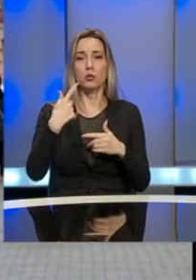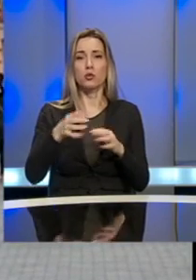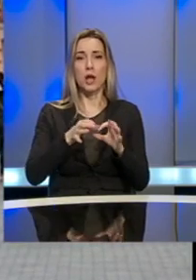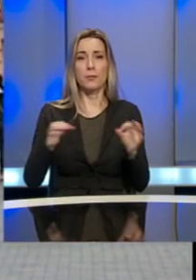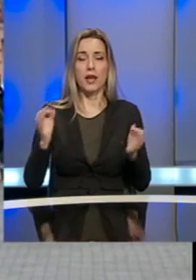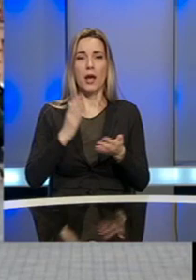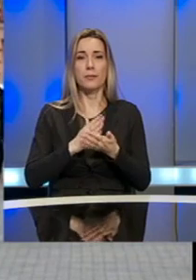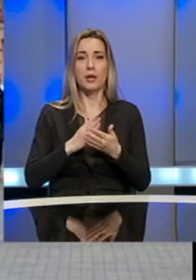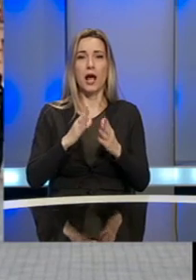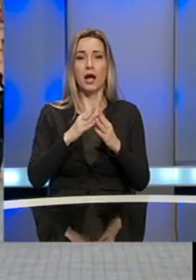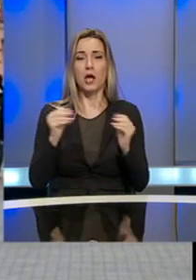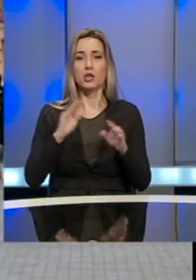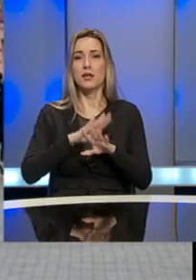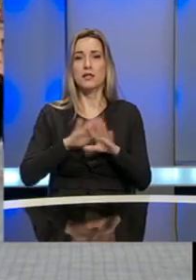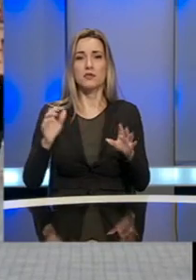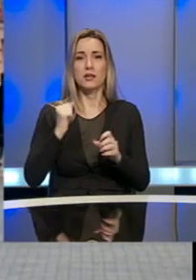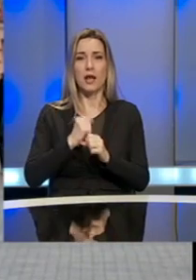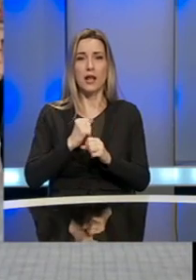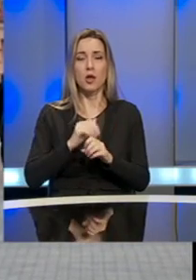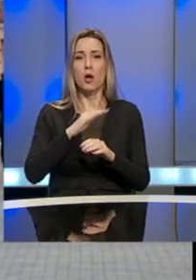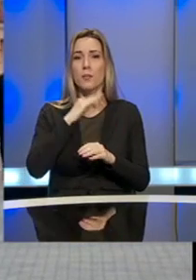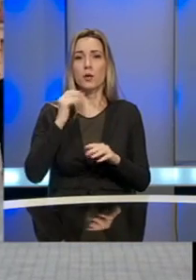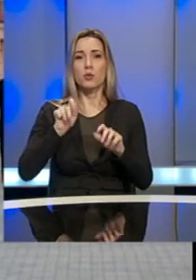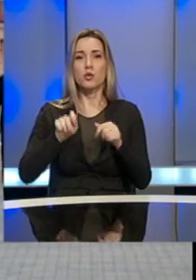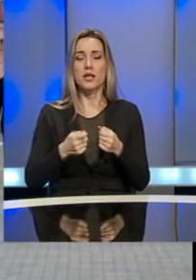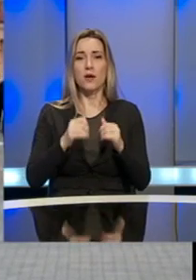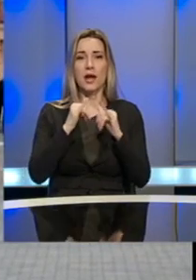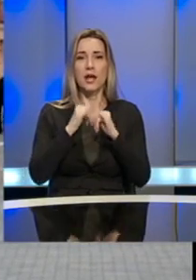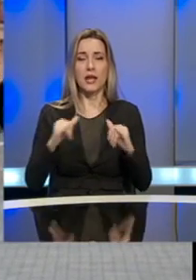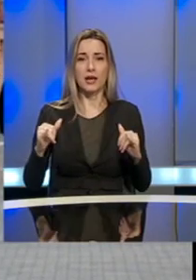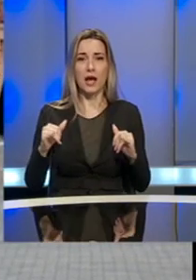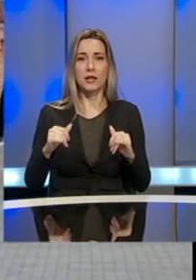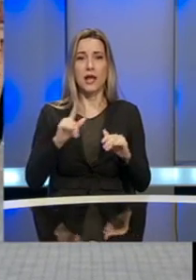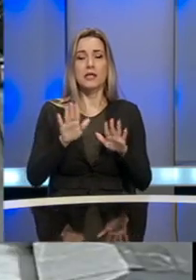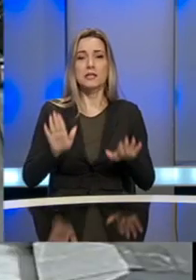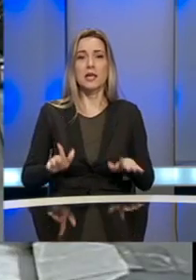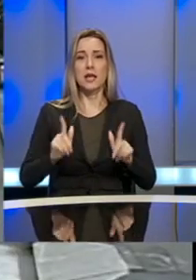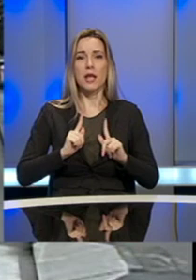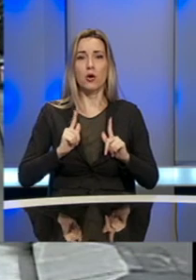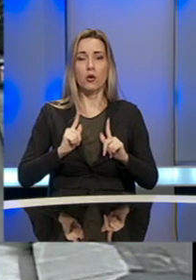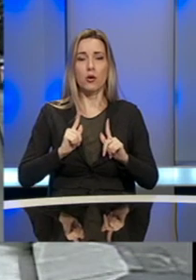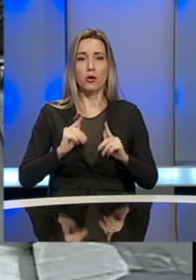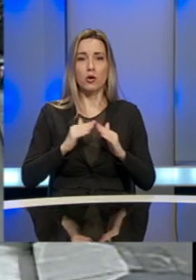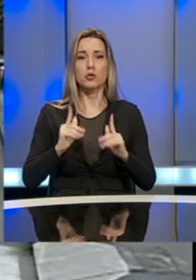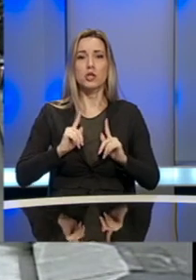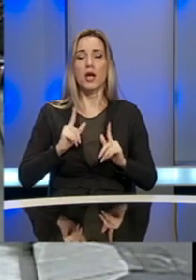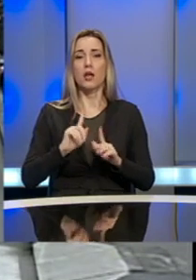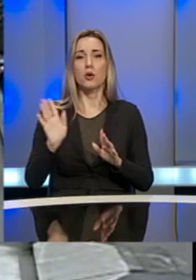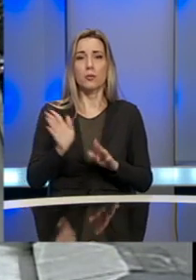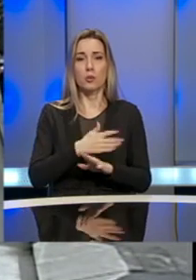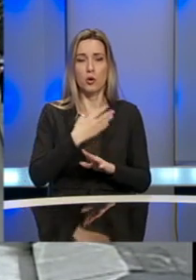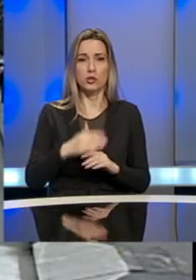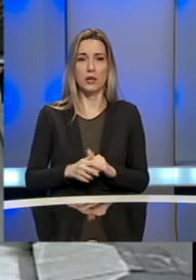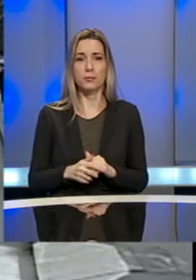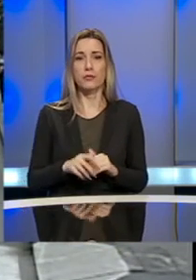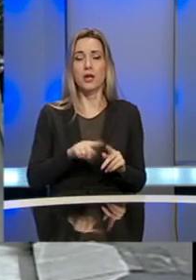bi gašenje svih djelatnosti, potpuno zatvaranje grada i sjedenje kod kuće, čekanje dok prođe određeni period. Mislimo da